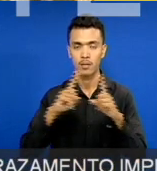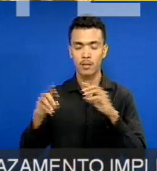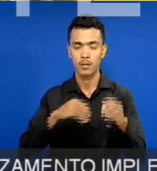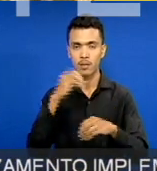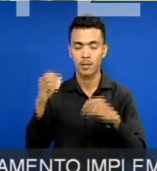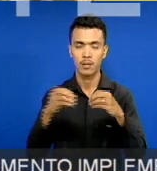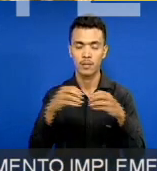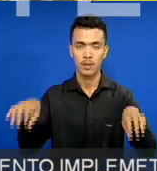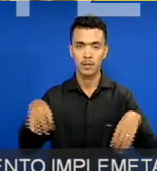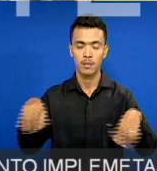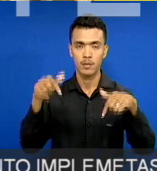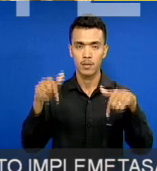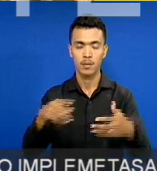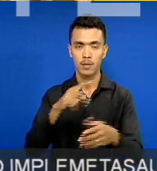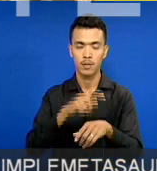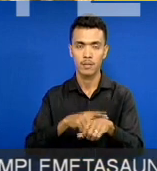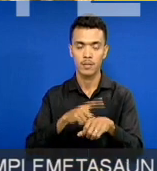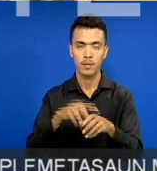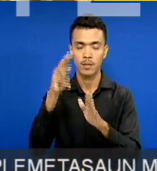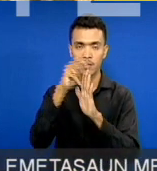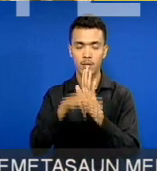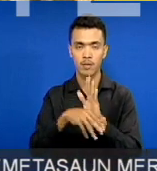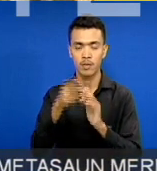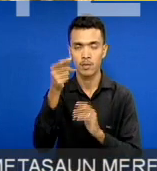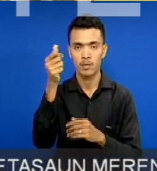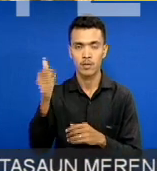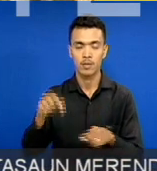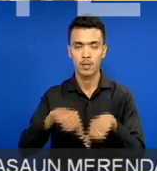ida ne Ia minuto ba horas balu ni lara mak teknik saya satu tahun